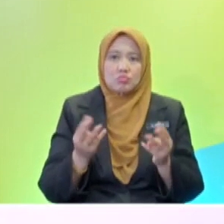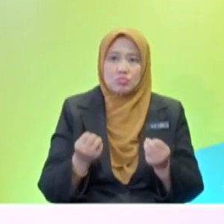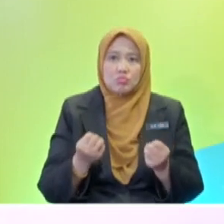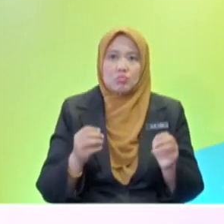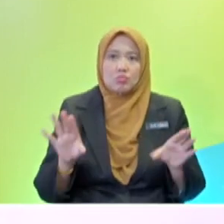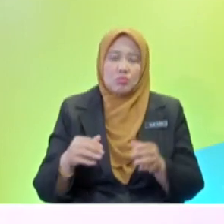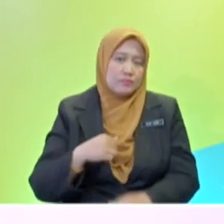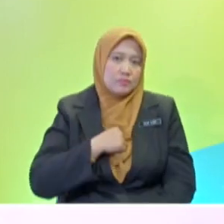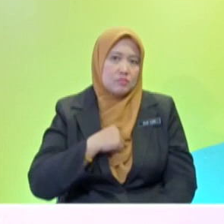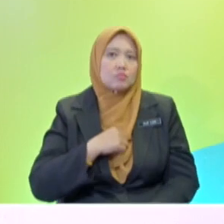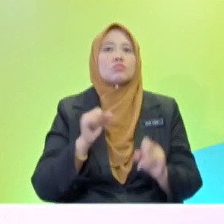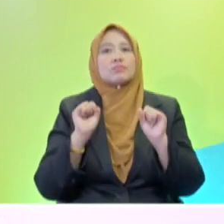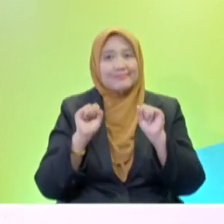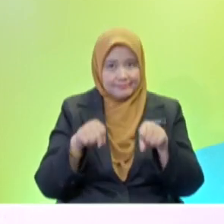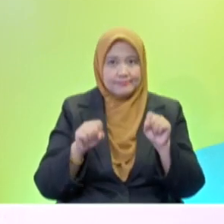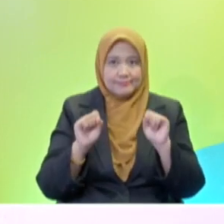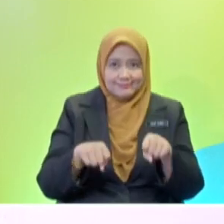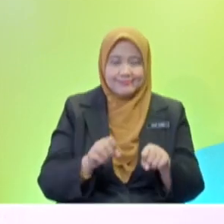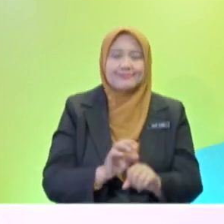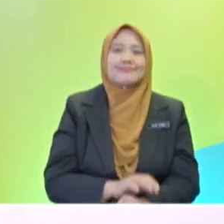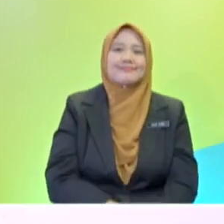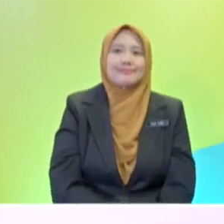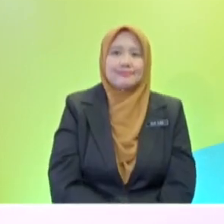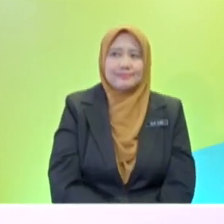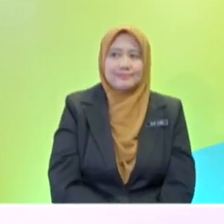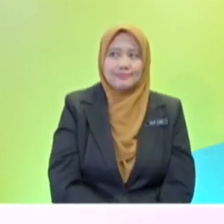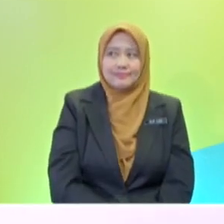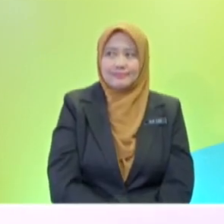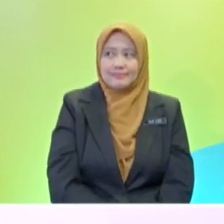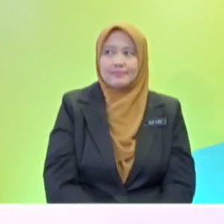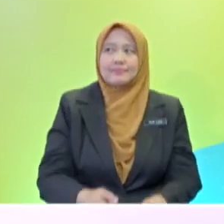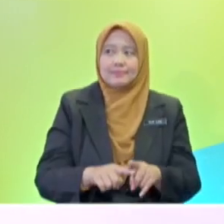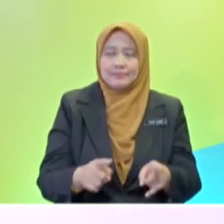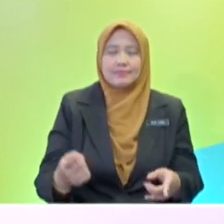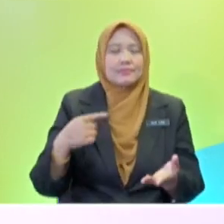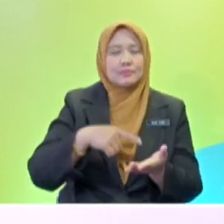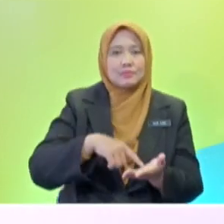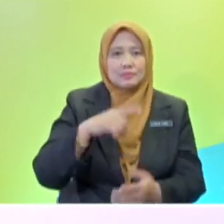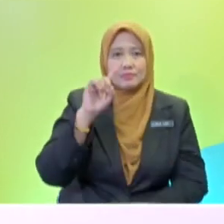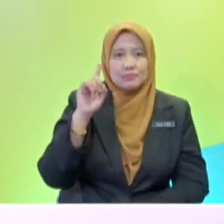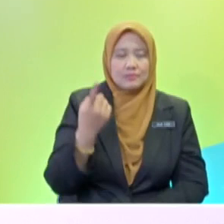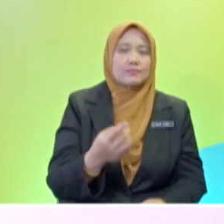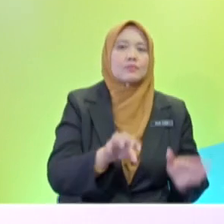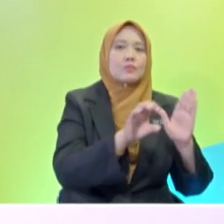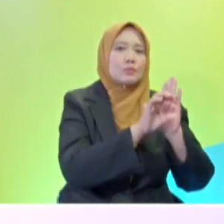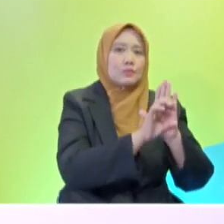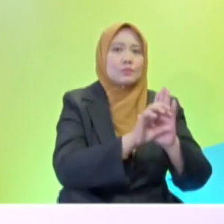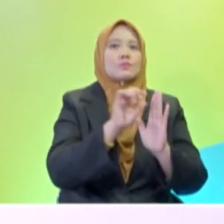untuk hasilkan produk-produk yang lebih menarik ini adalah sebagai salah satu contoh Oke Kenapa